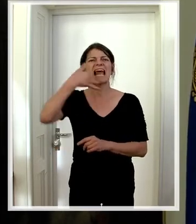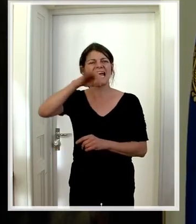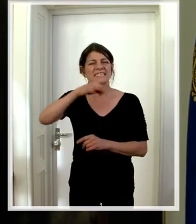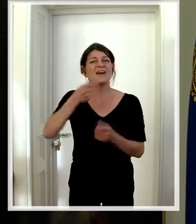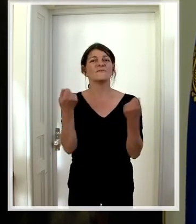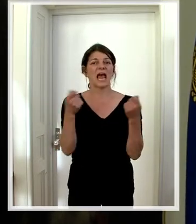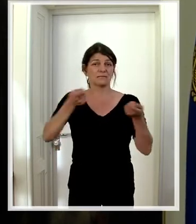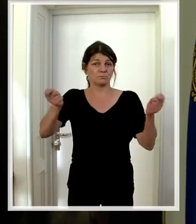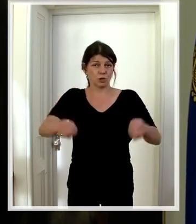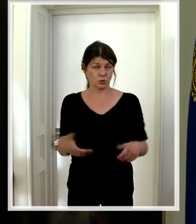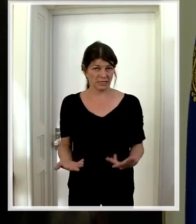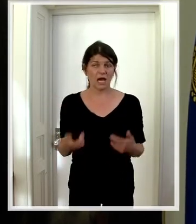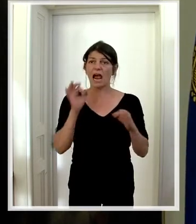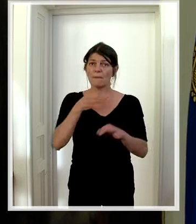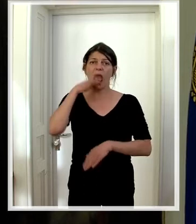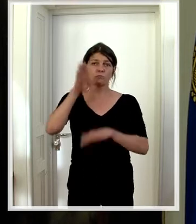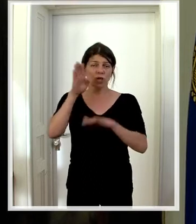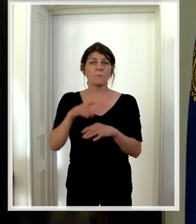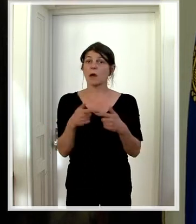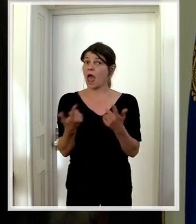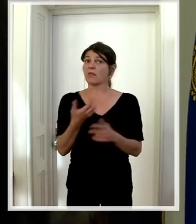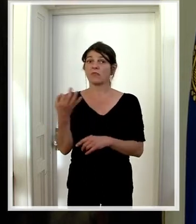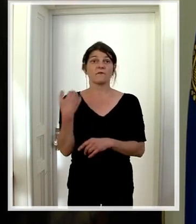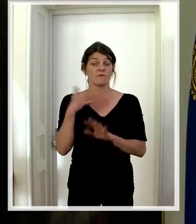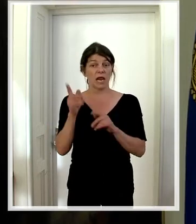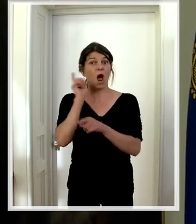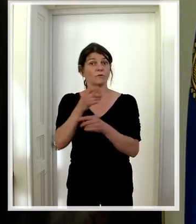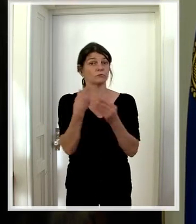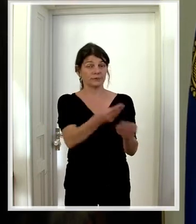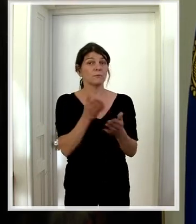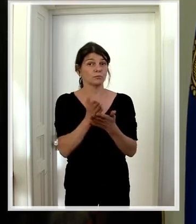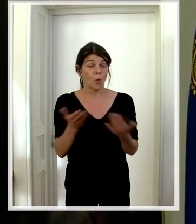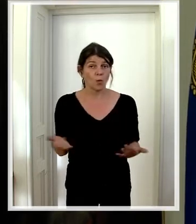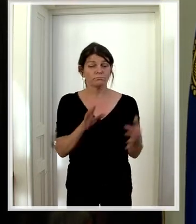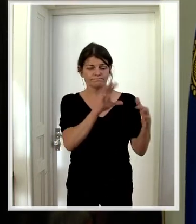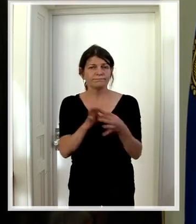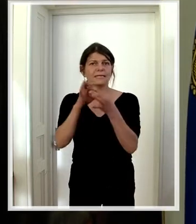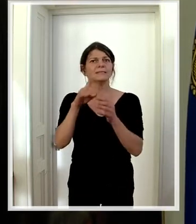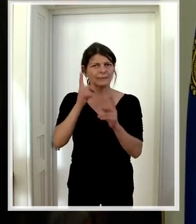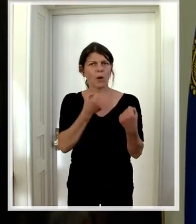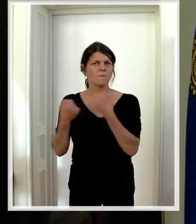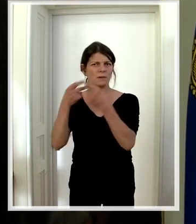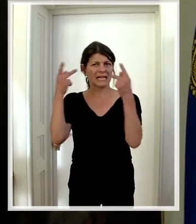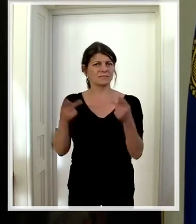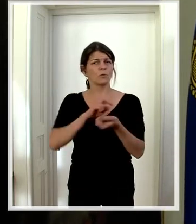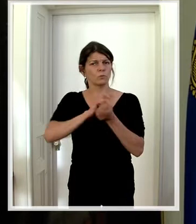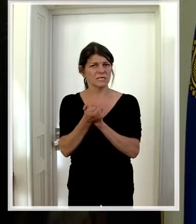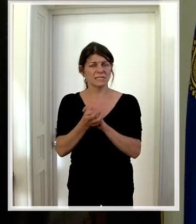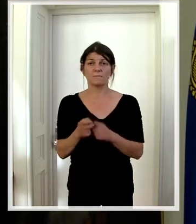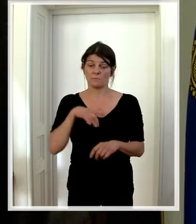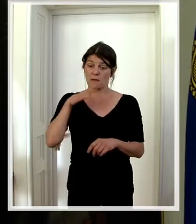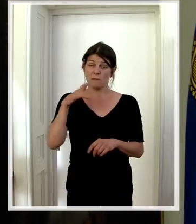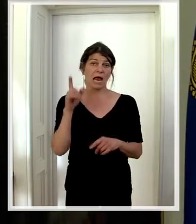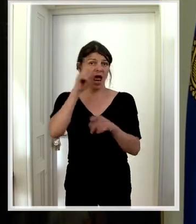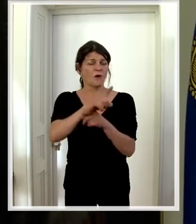den kann man jetzt abstimmen. Aber der Landtag hat sehr viele Aufträge gegeben, die eben das Mobilitätskonzept umsetzen sollen. Und bei einigen von diesen